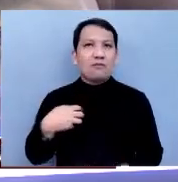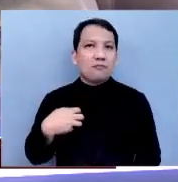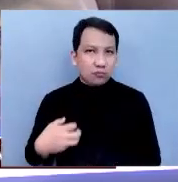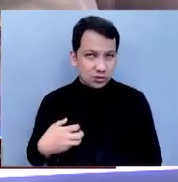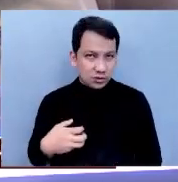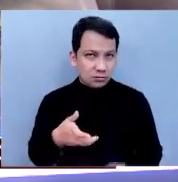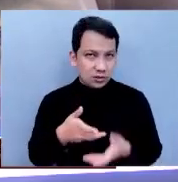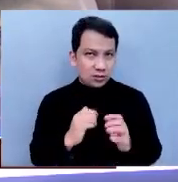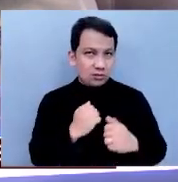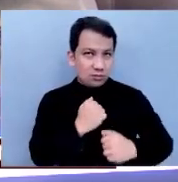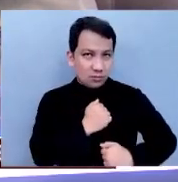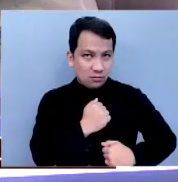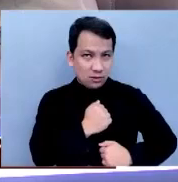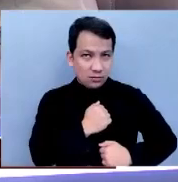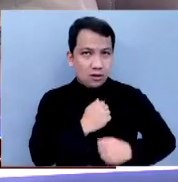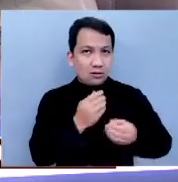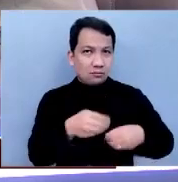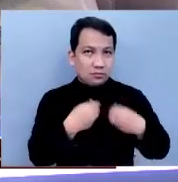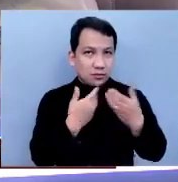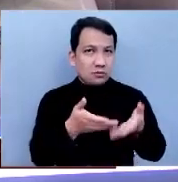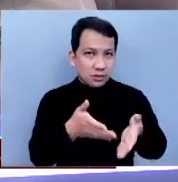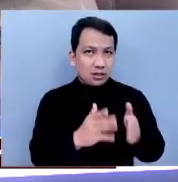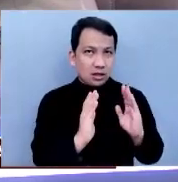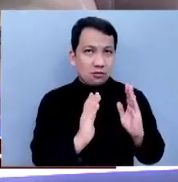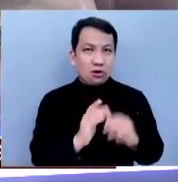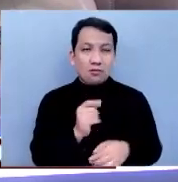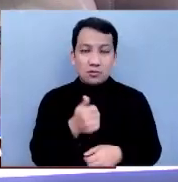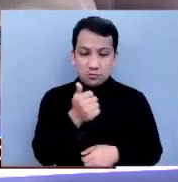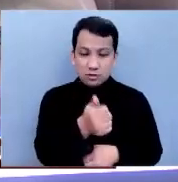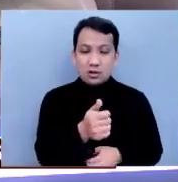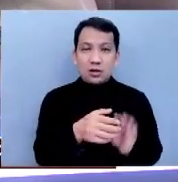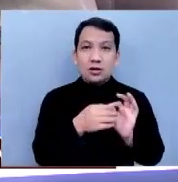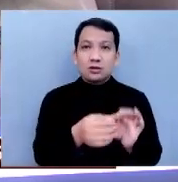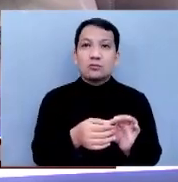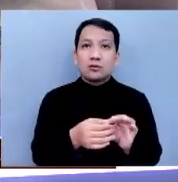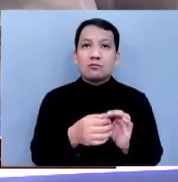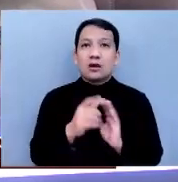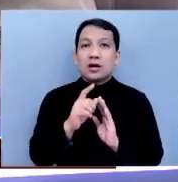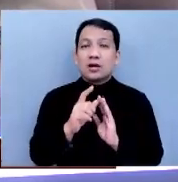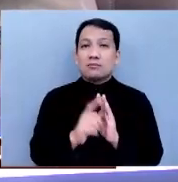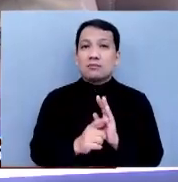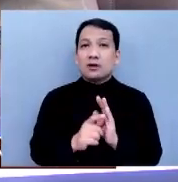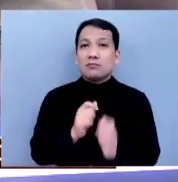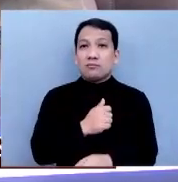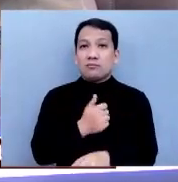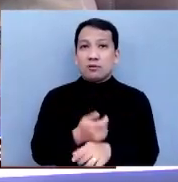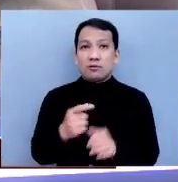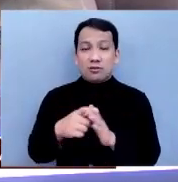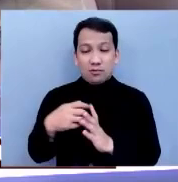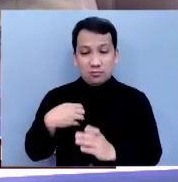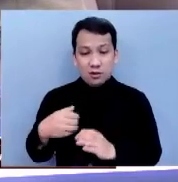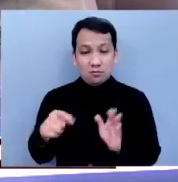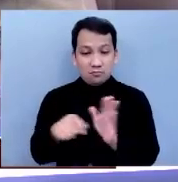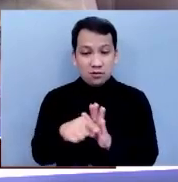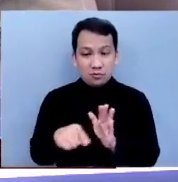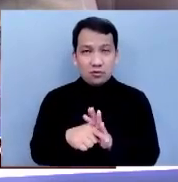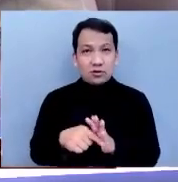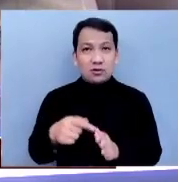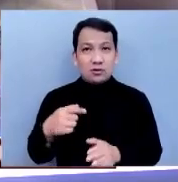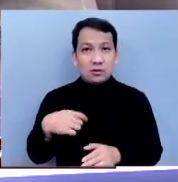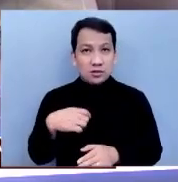pang army. Ang binibigyan lang daw niyan o ini-issuean niyan ay mga law enforcers. Bawal magmay-ari ang mga civilian,